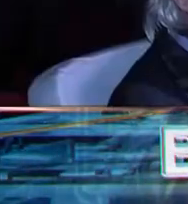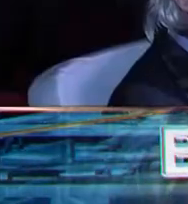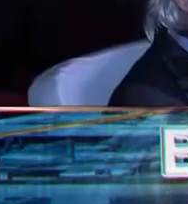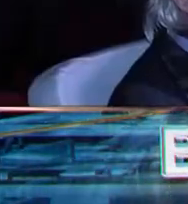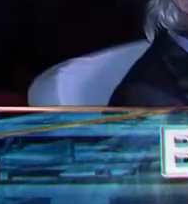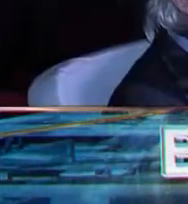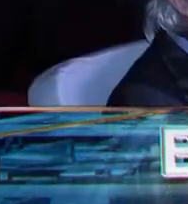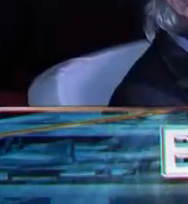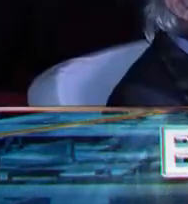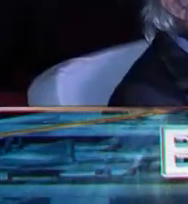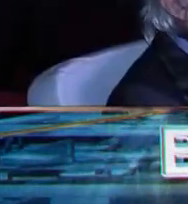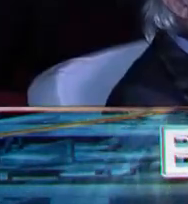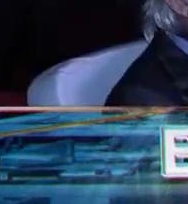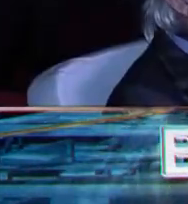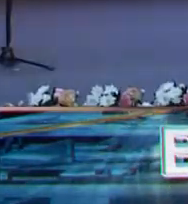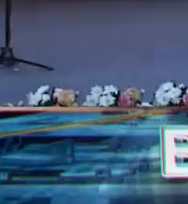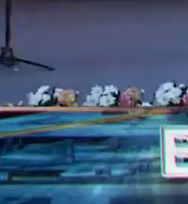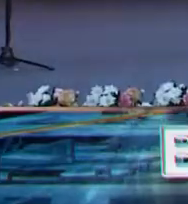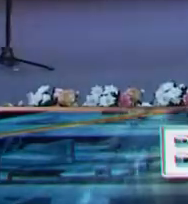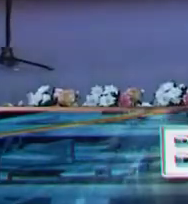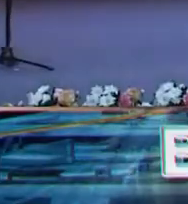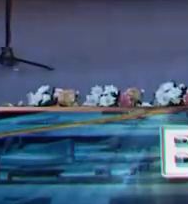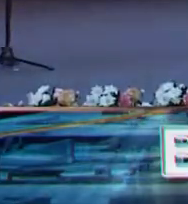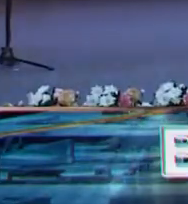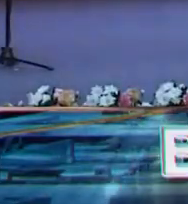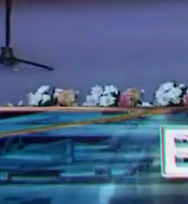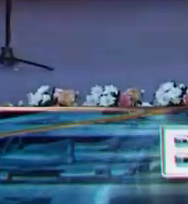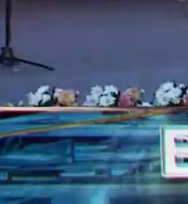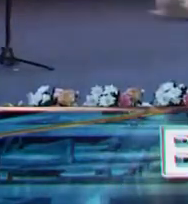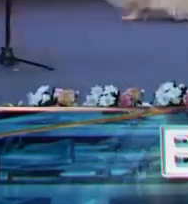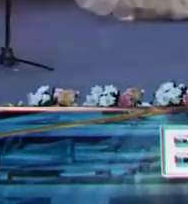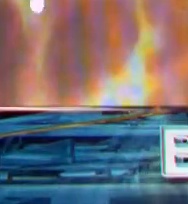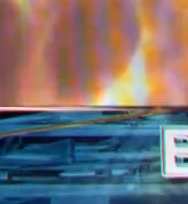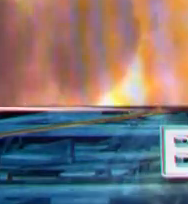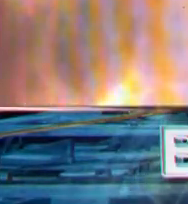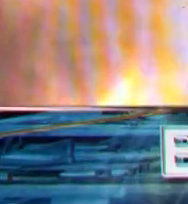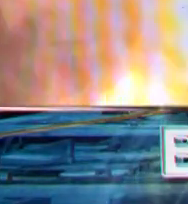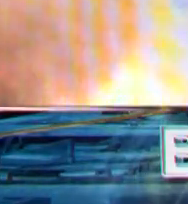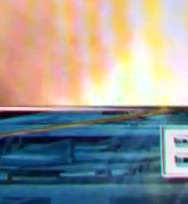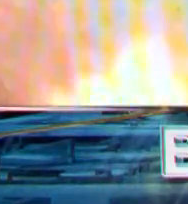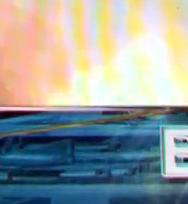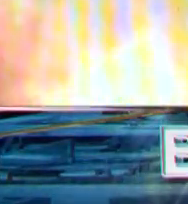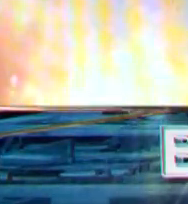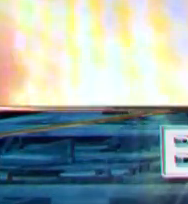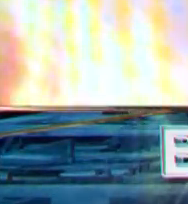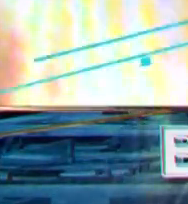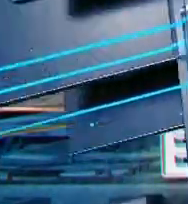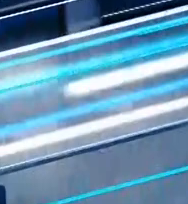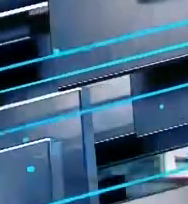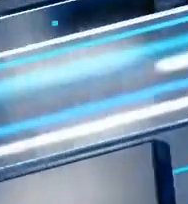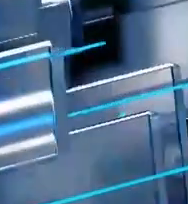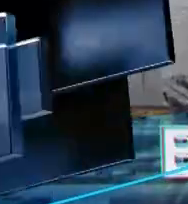Облыстық самғау байқауының жеңімпаздары анықталды. Төрт аталым бойынша арнамыздан 9 адам үздік шықты.